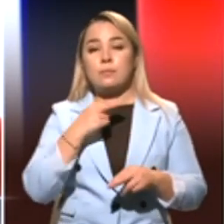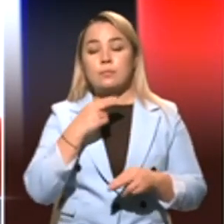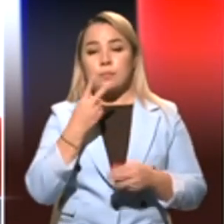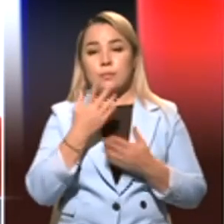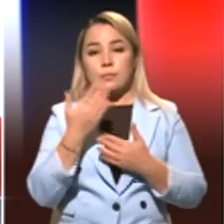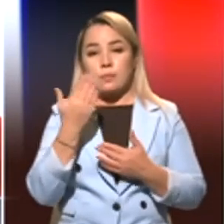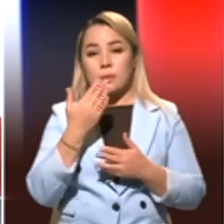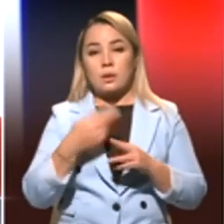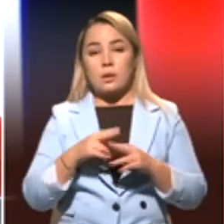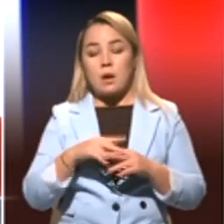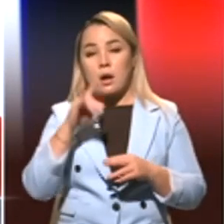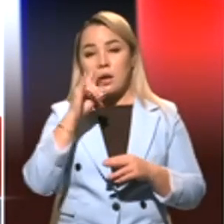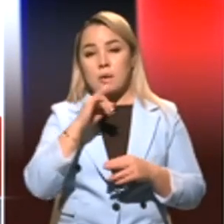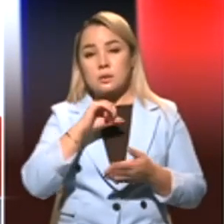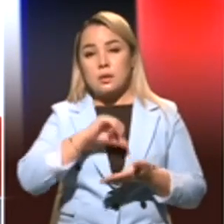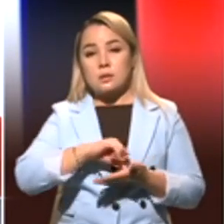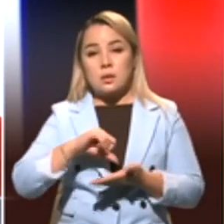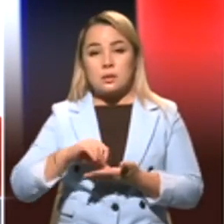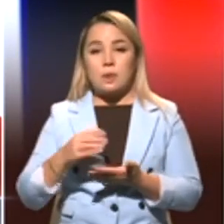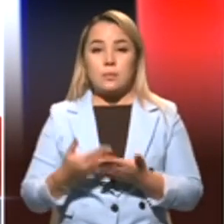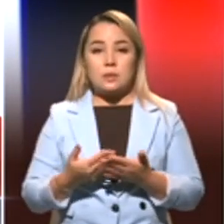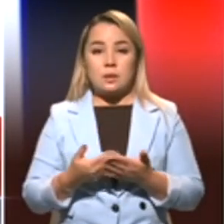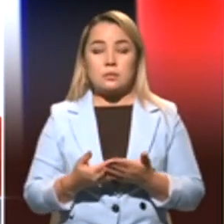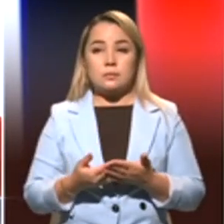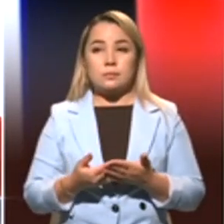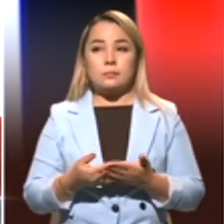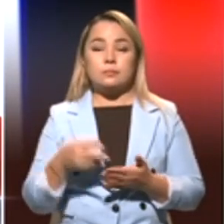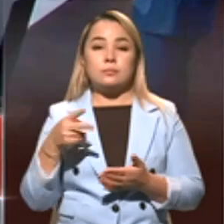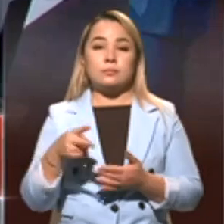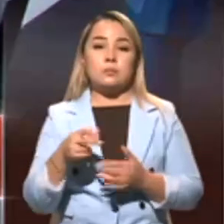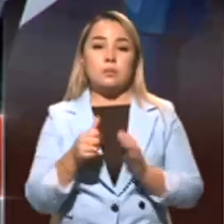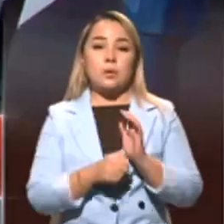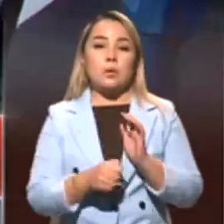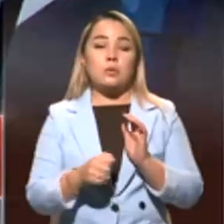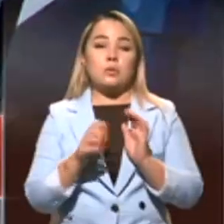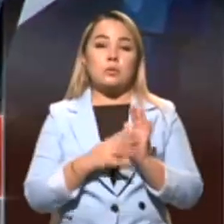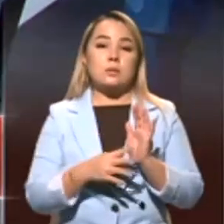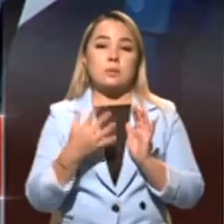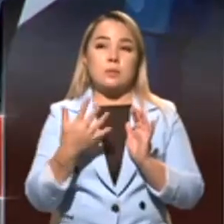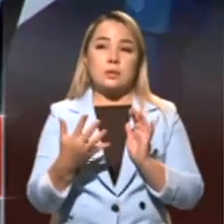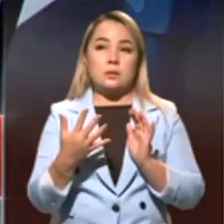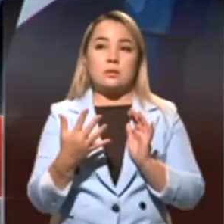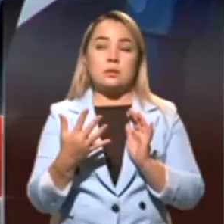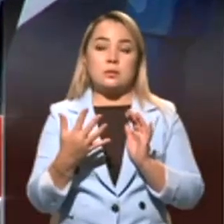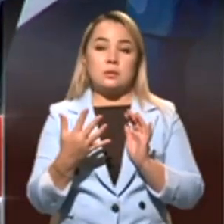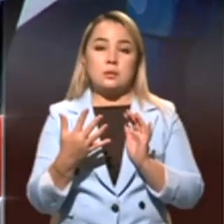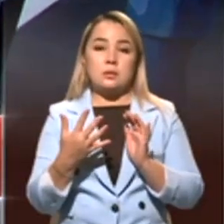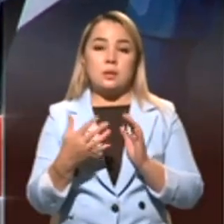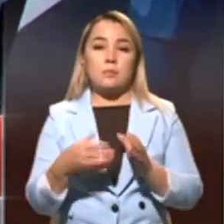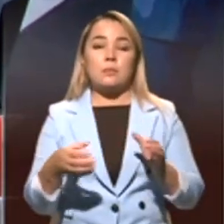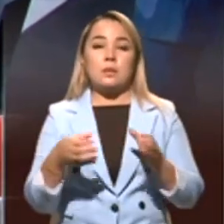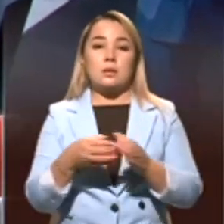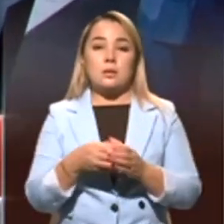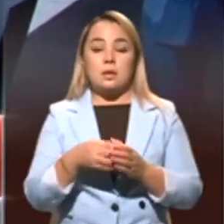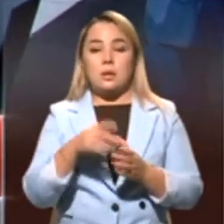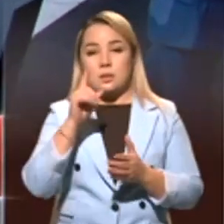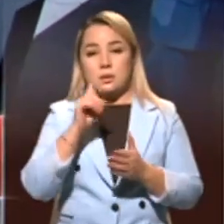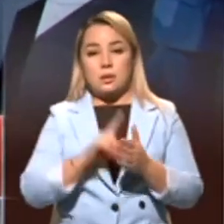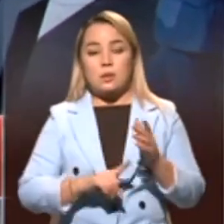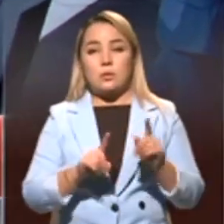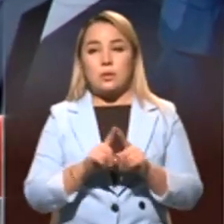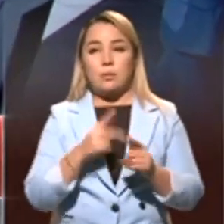шығарсаңыздар, Қазақстанда мысалға қараңыздар, 2695 Бирлестик бар ислами,